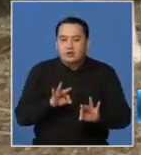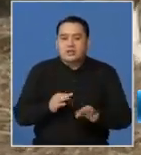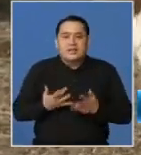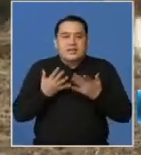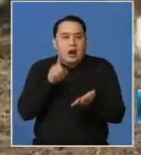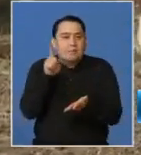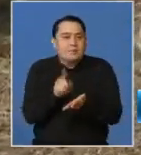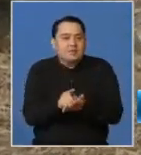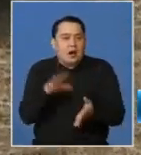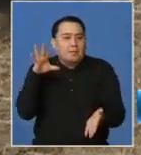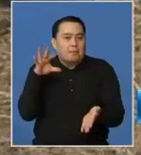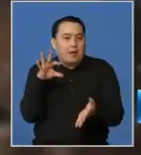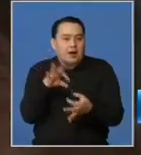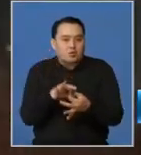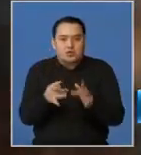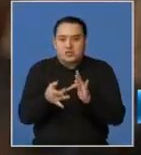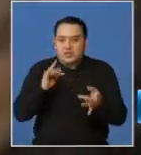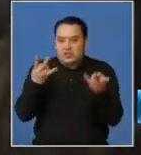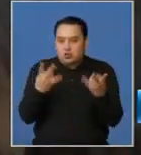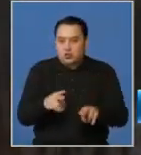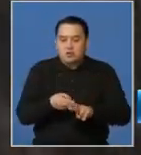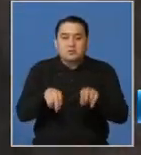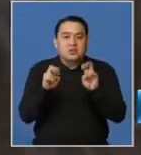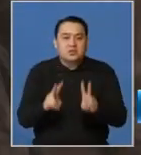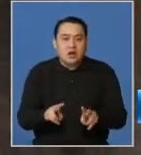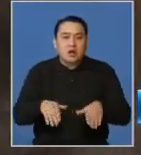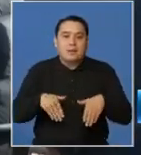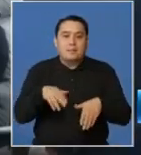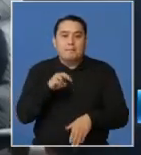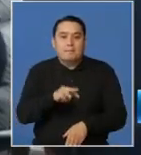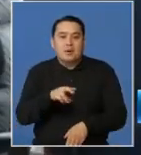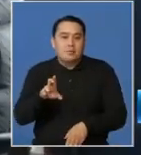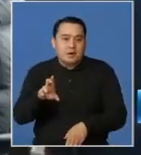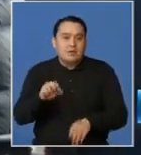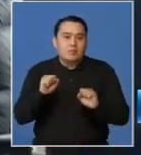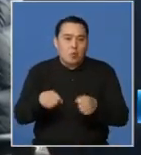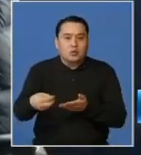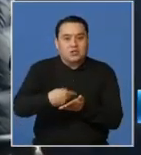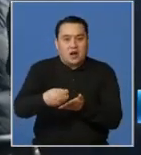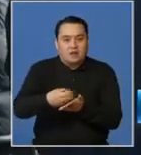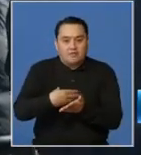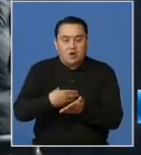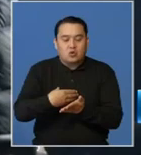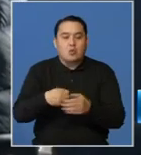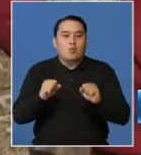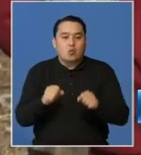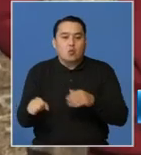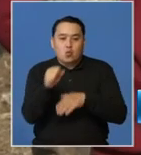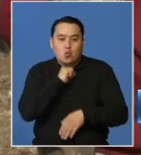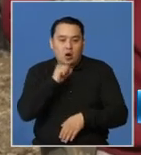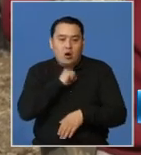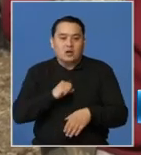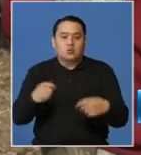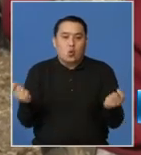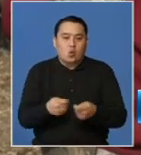требуют обязательного подключения к интернету. С помощью специального приложения, которое можно скачать в App Store и Play Market, украденную лошадь